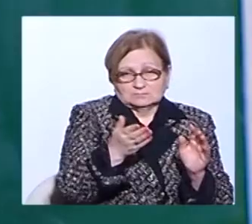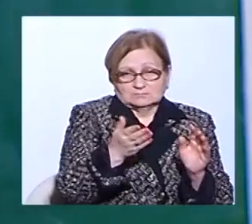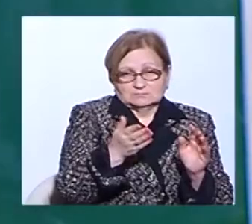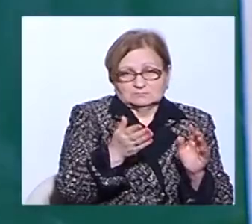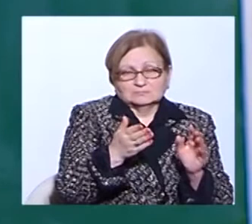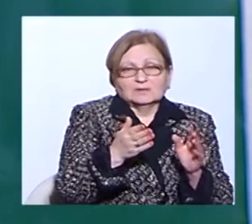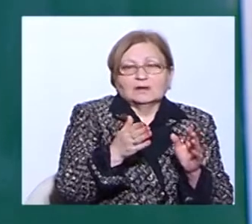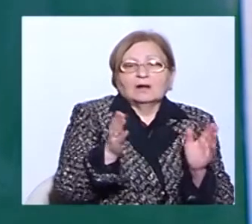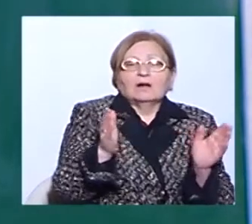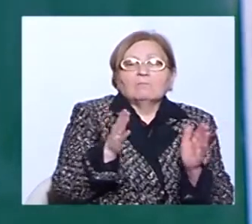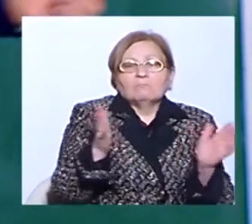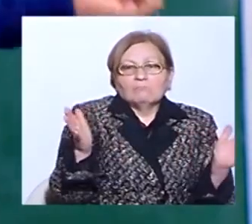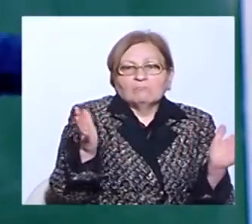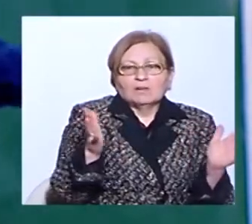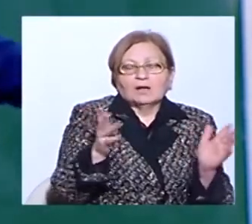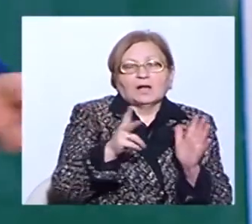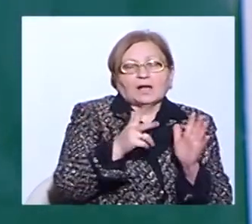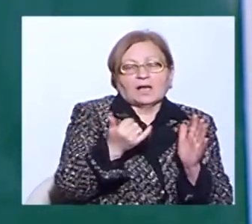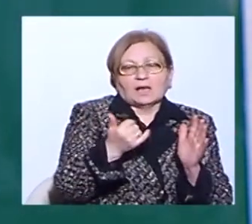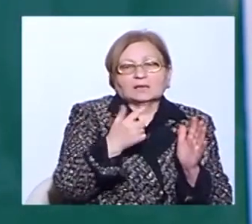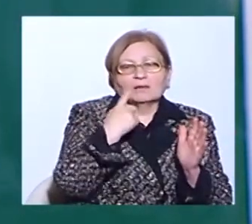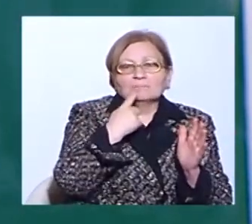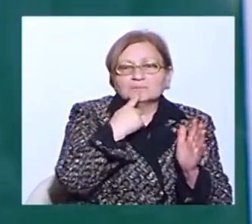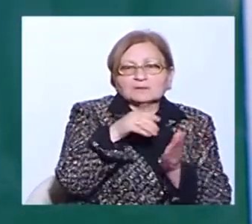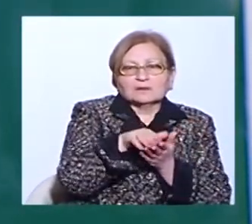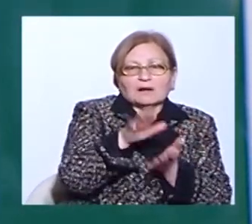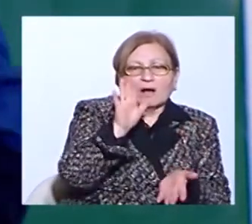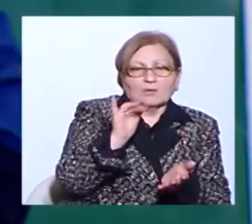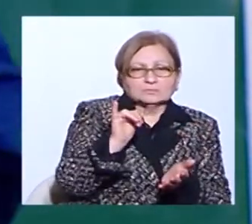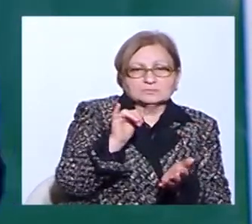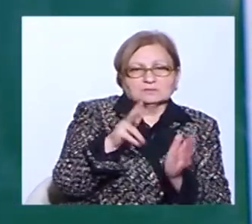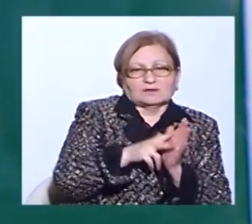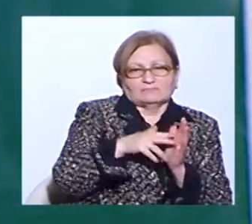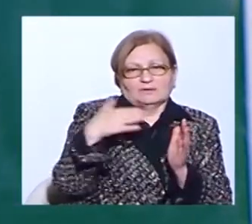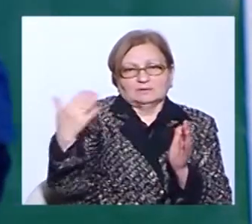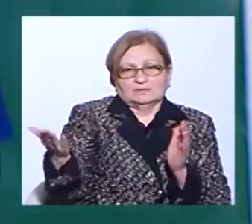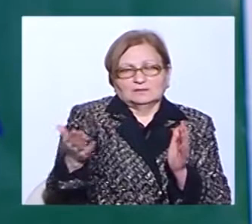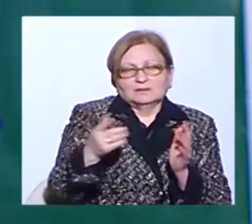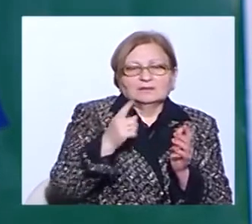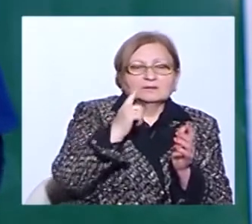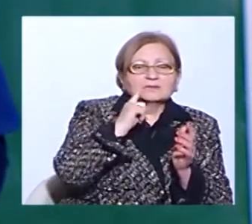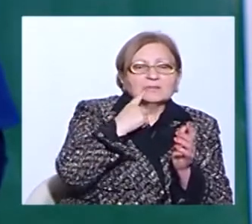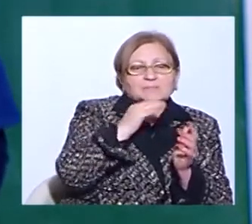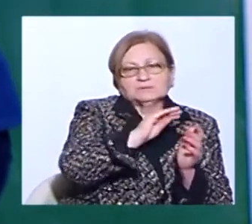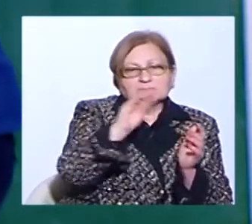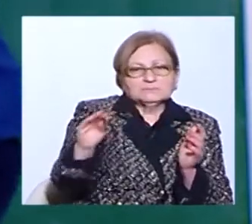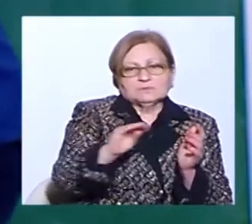met naklebo bis nişan ma piri rviyanis ken gago, ahlak ampetevits mi vakrat.